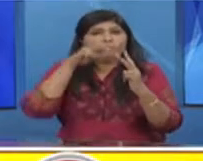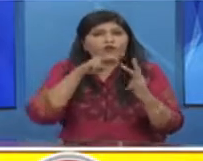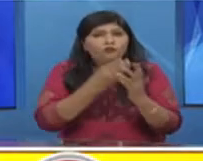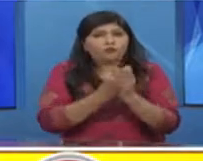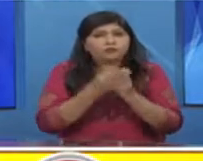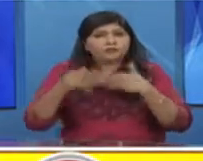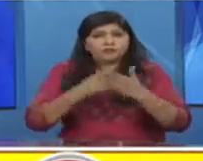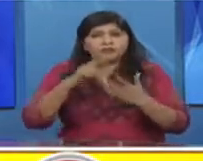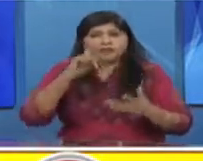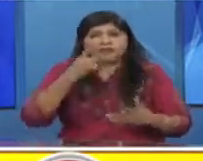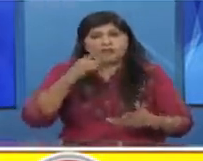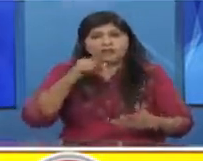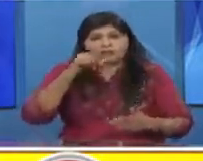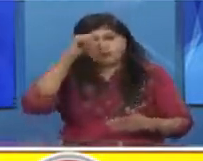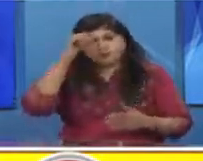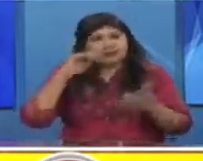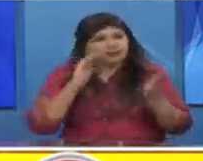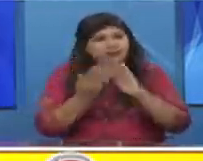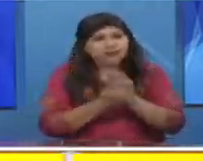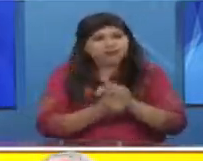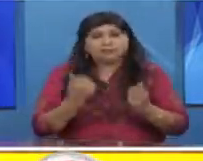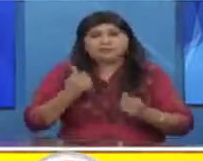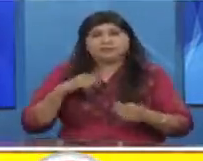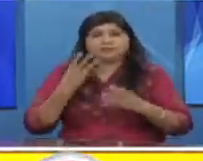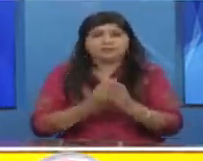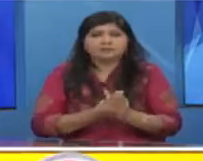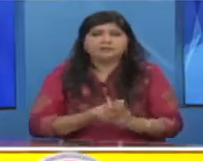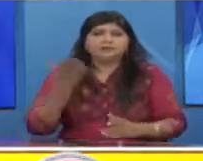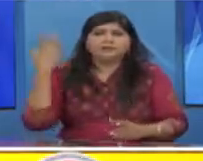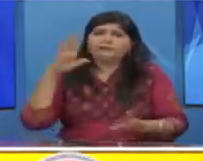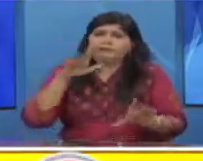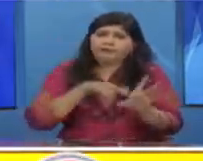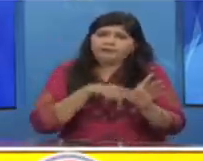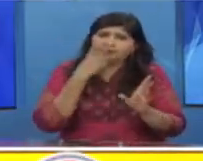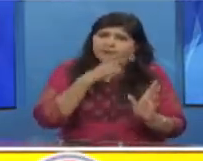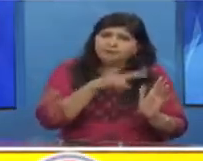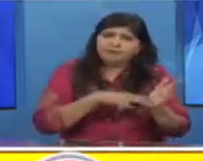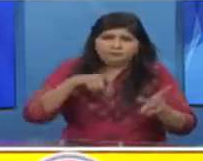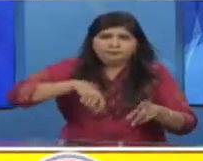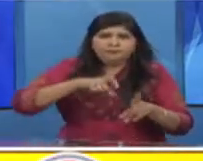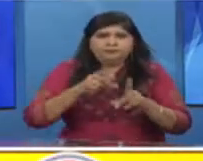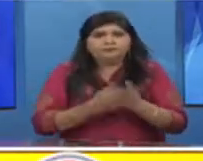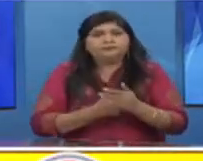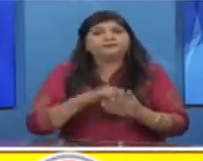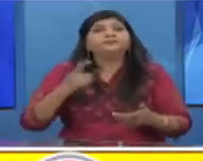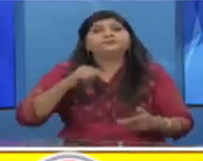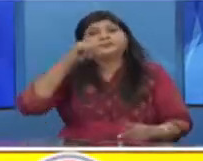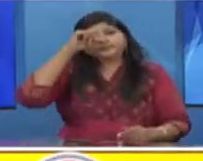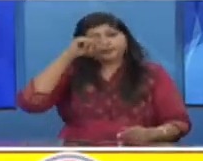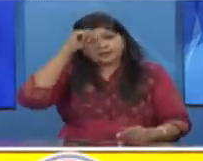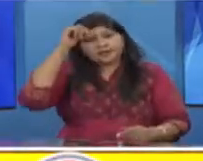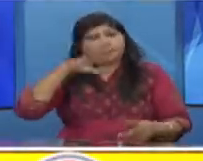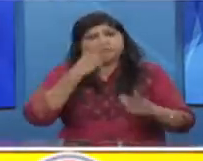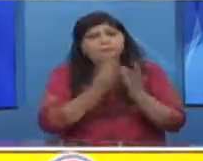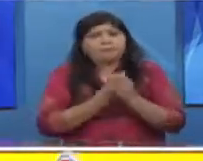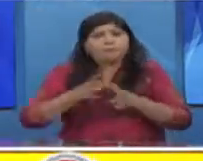भारत, श्रेष्ठ भारत। पिछले 5 साल देखा गया है कि न सिर्फ दिल्ली लेकिन हिंदुस्तान के सैकड़ों